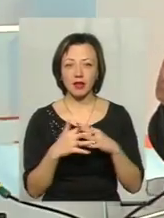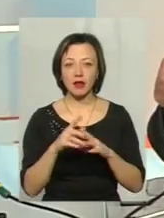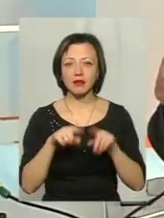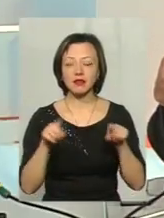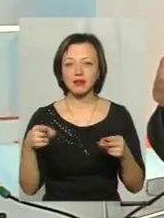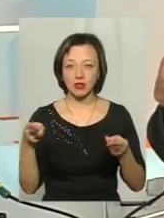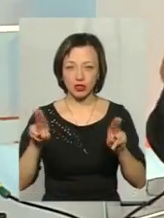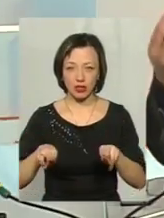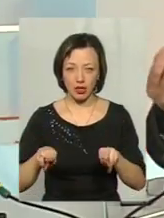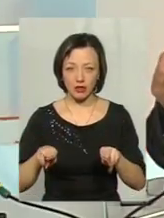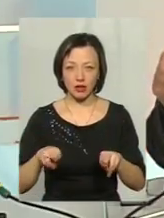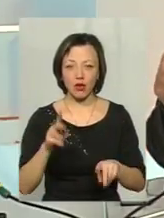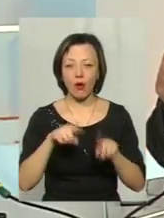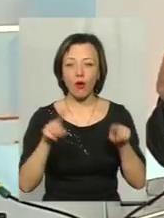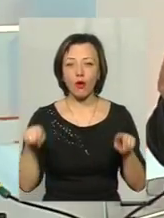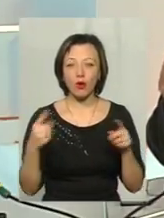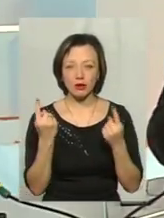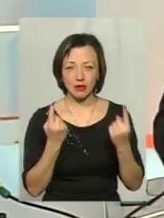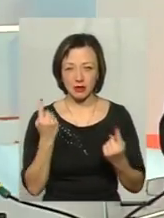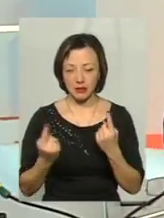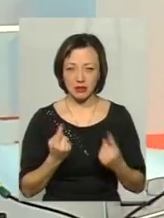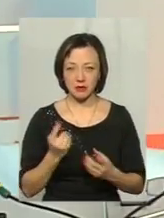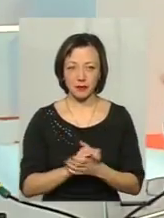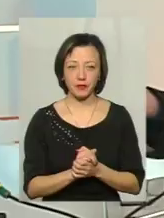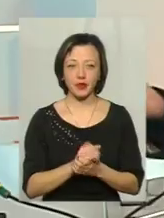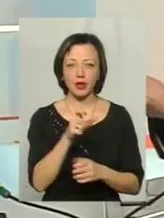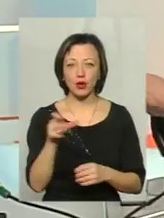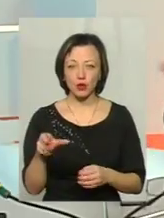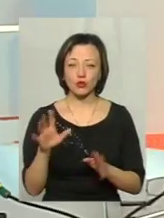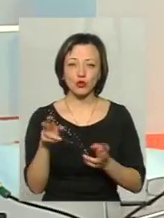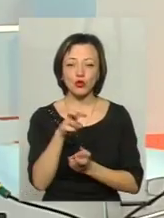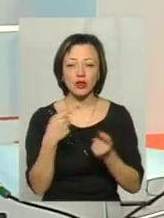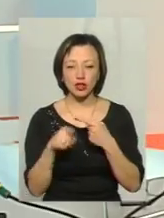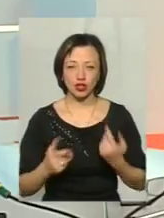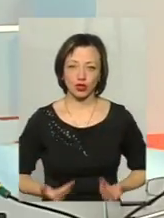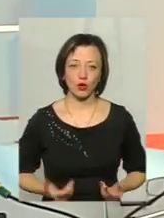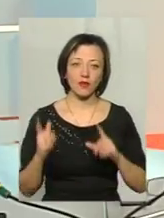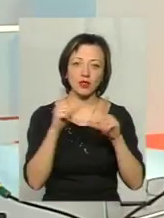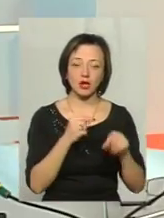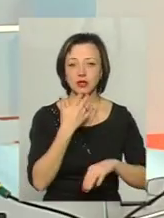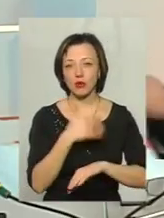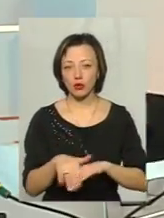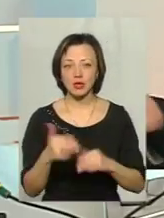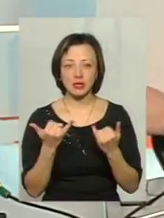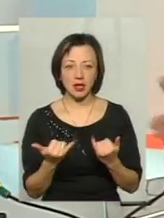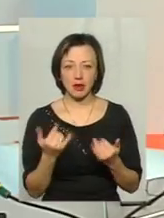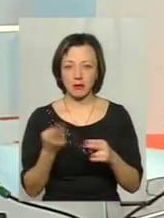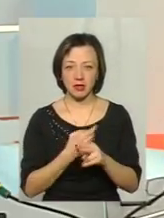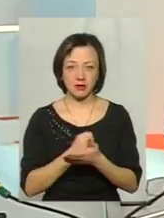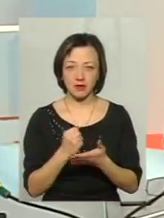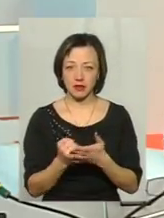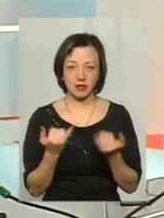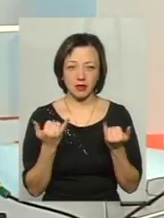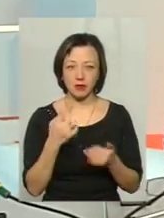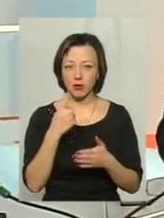одиниці позалишалися люди. Одиниці, ви розумієте? Тобто, ну, люди будуть шукати альтернативу, десь виїжджати за кордон, зараз тим більше безвіз.